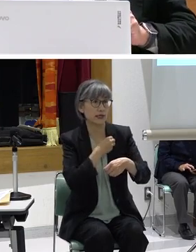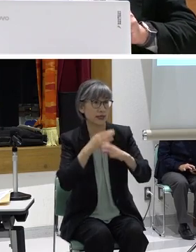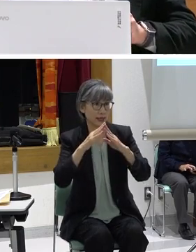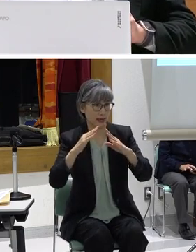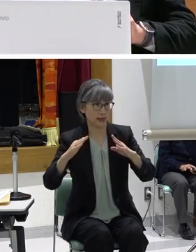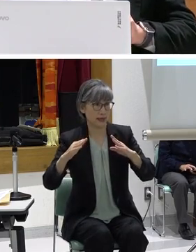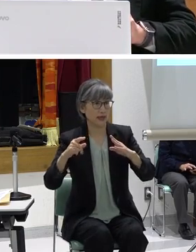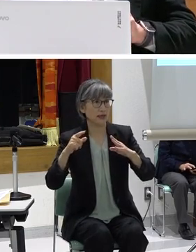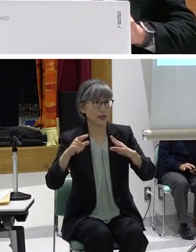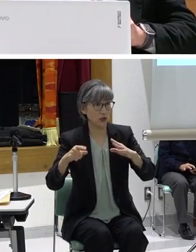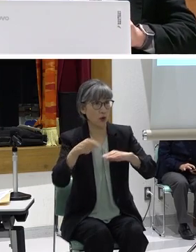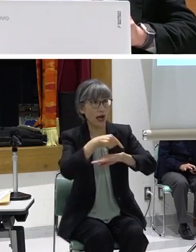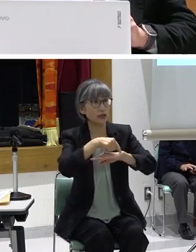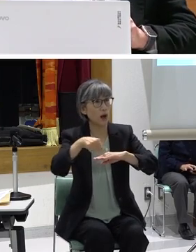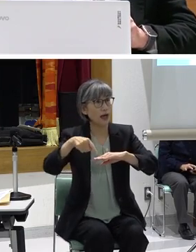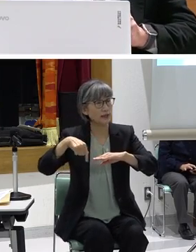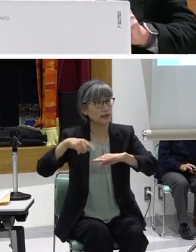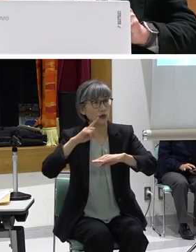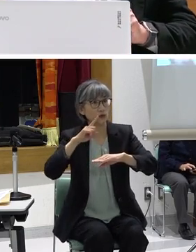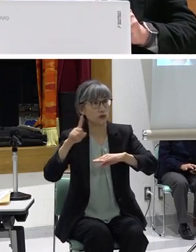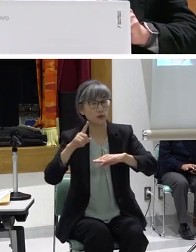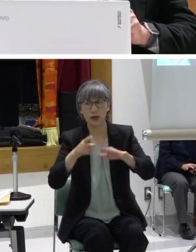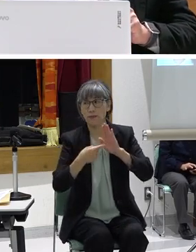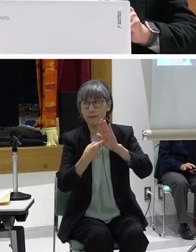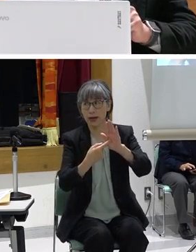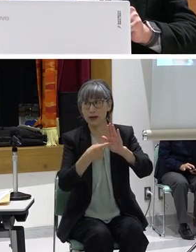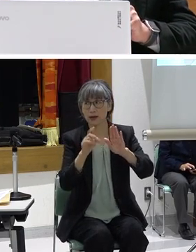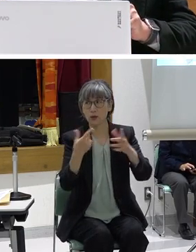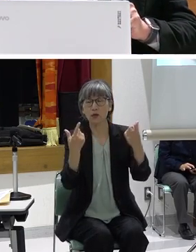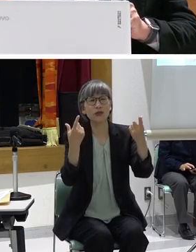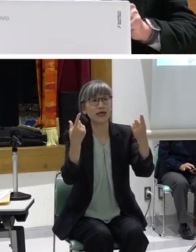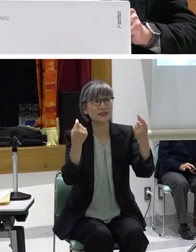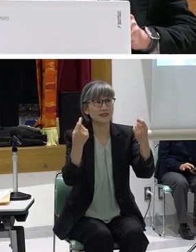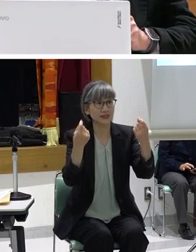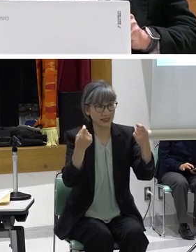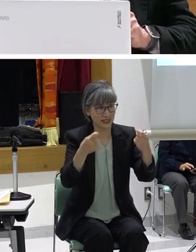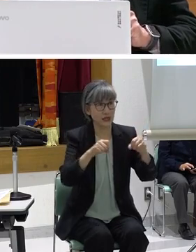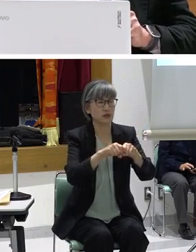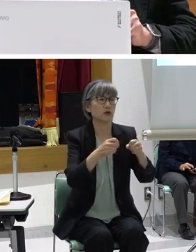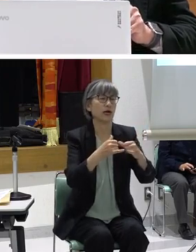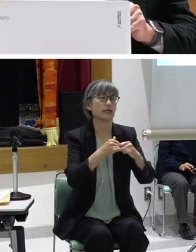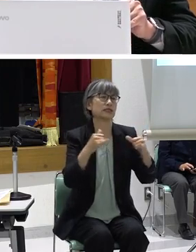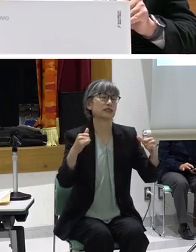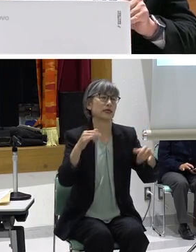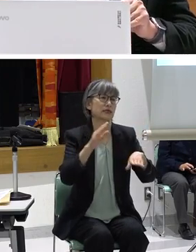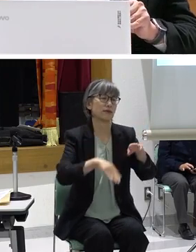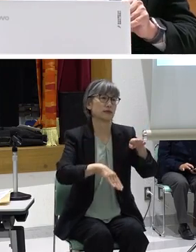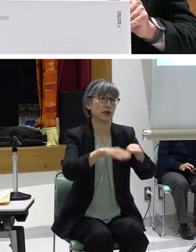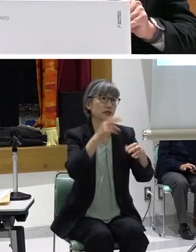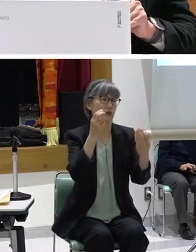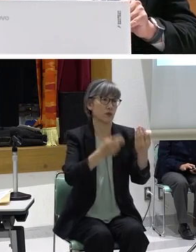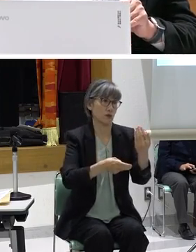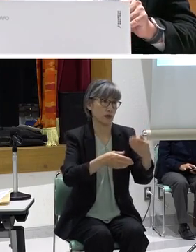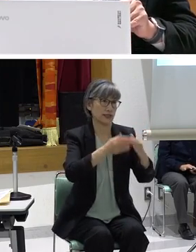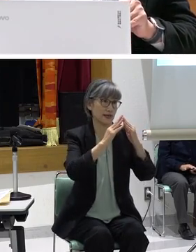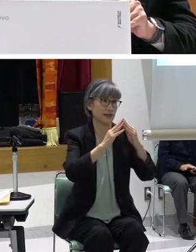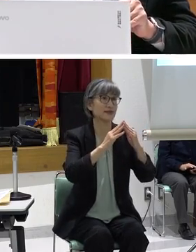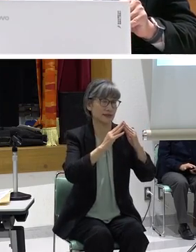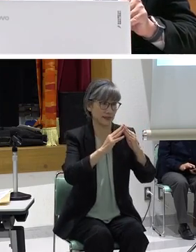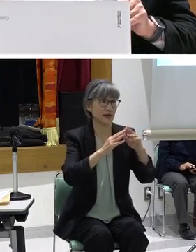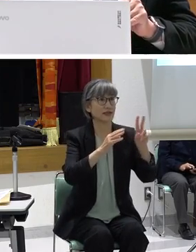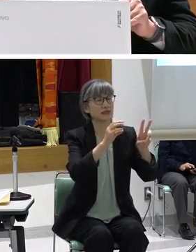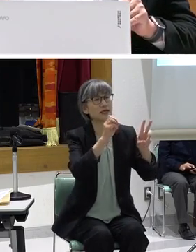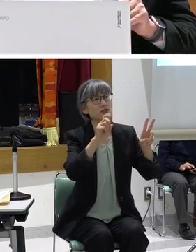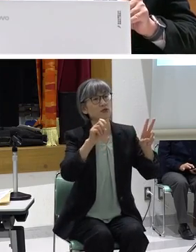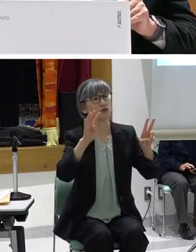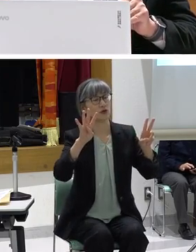ね、のガイドラインが出されたり、で同じ年日本は障害差別解消法が制定されました。で2014